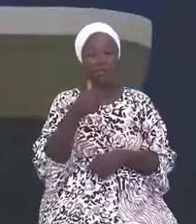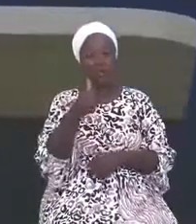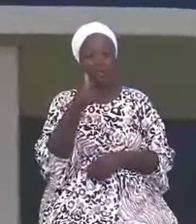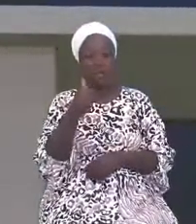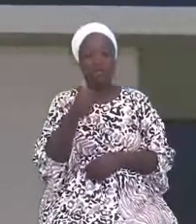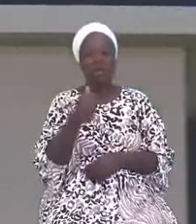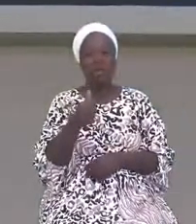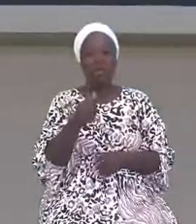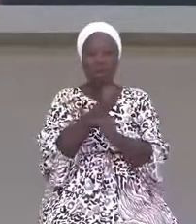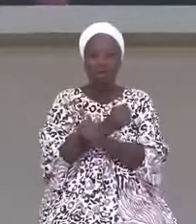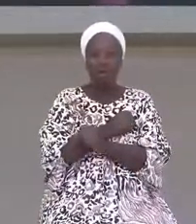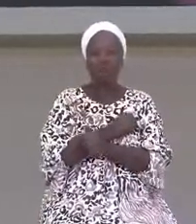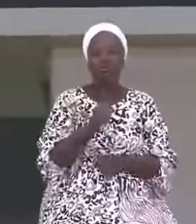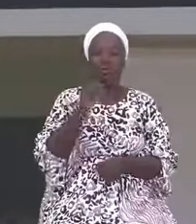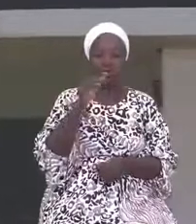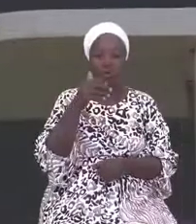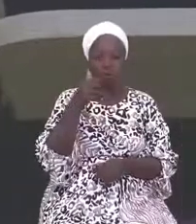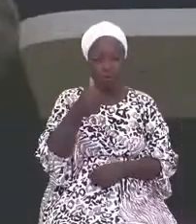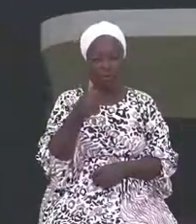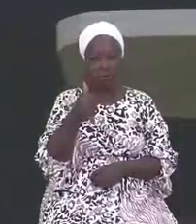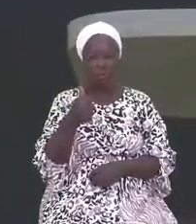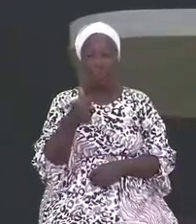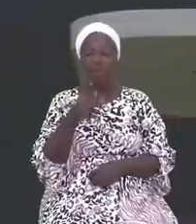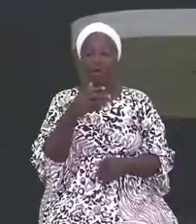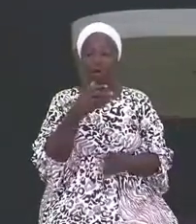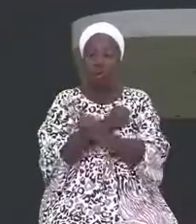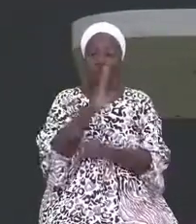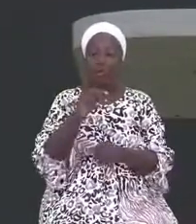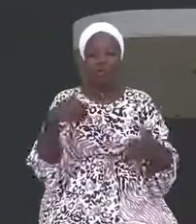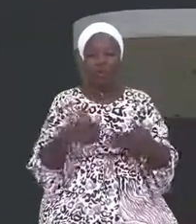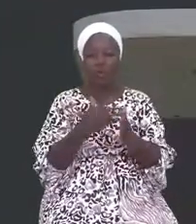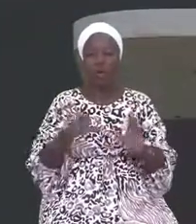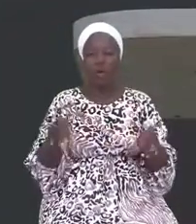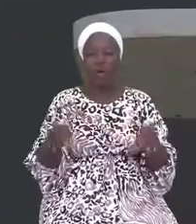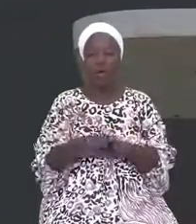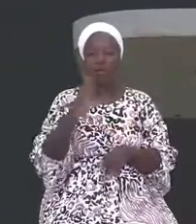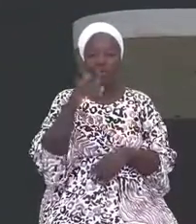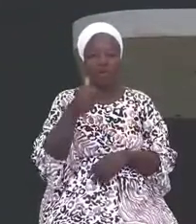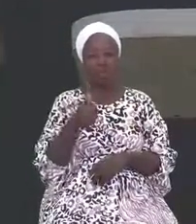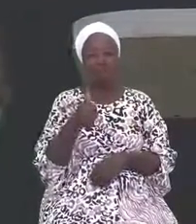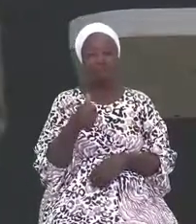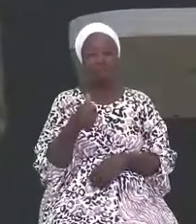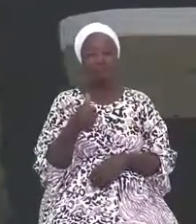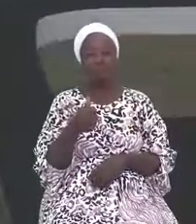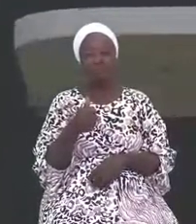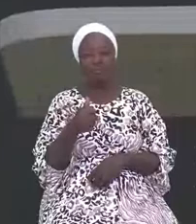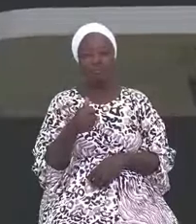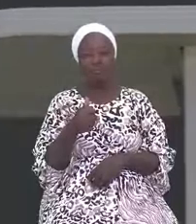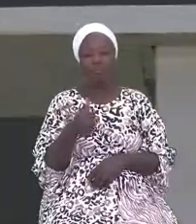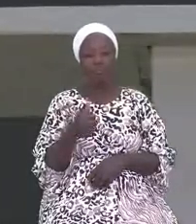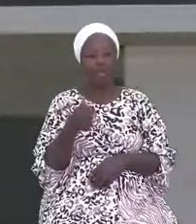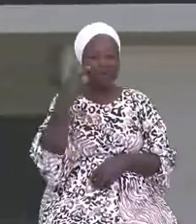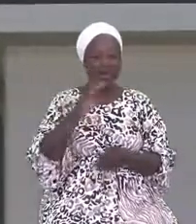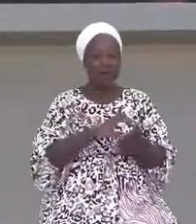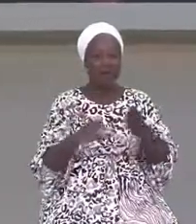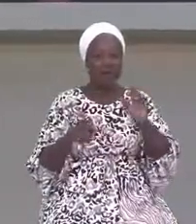aime ton prochain comme toi-même m ton prochain comme toi-même verset 20